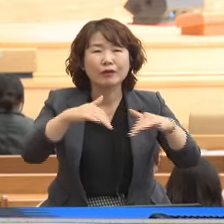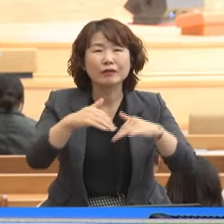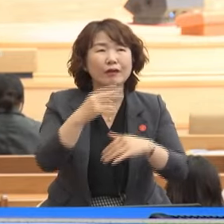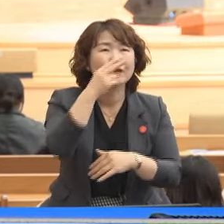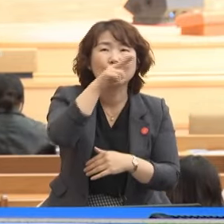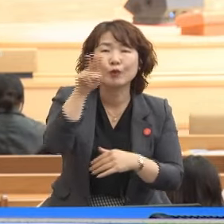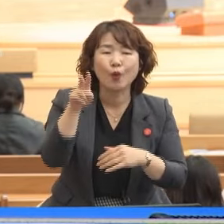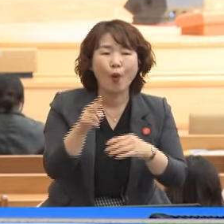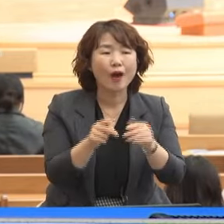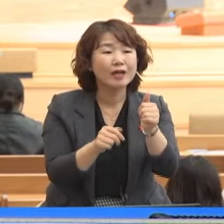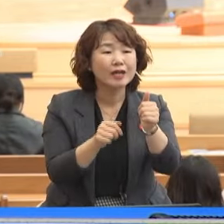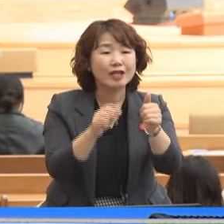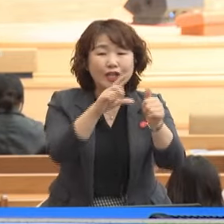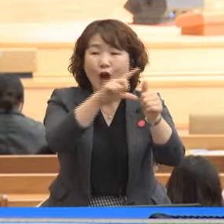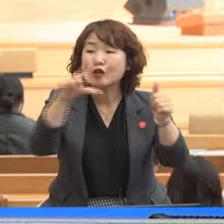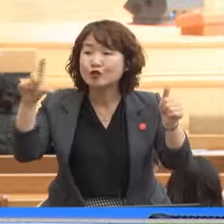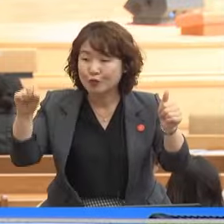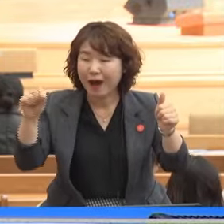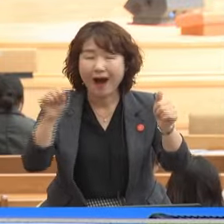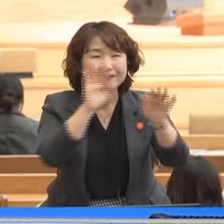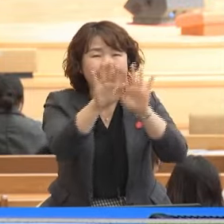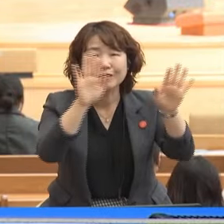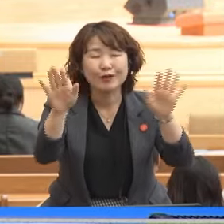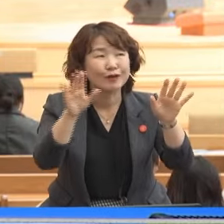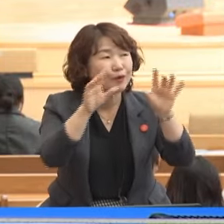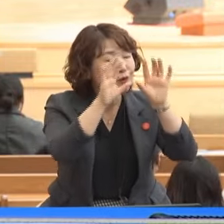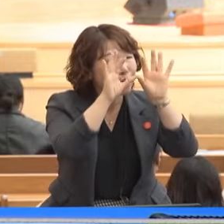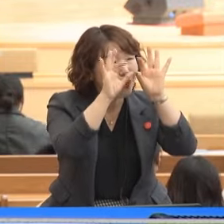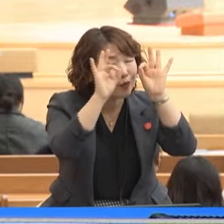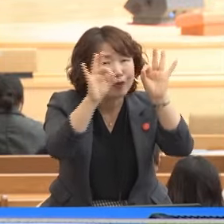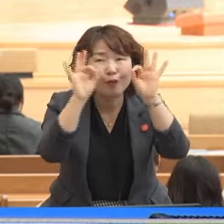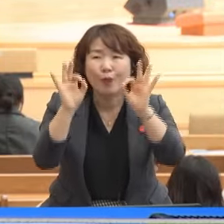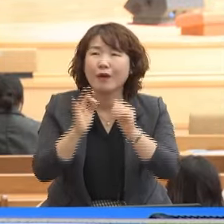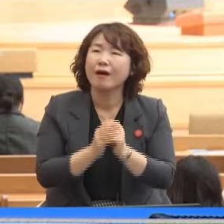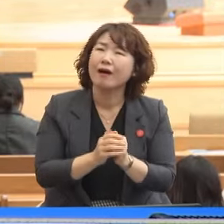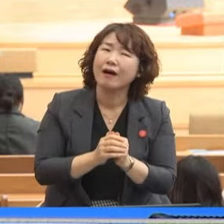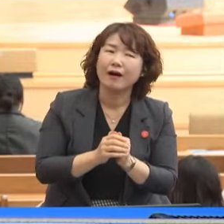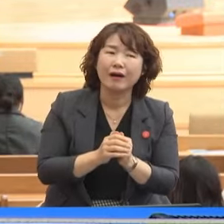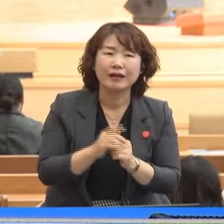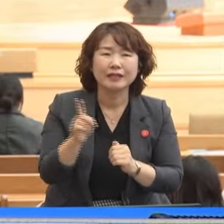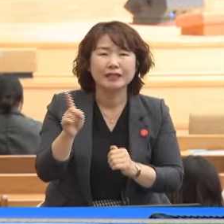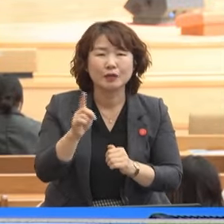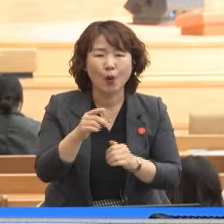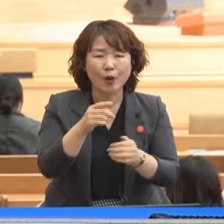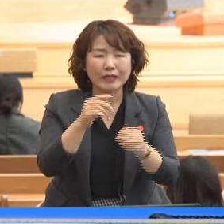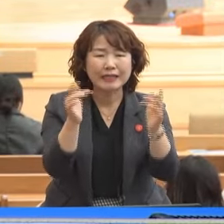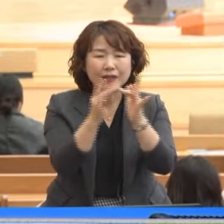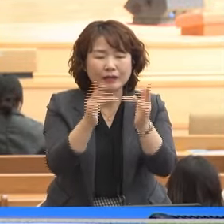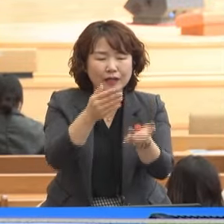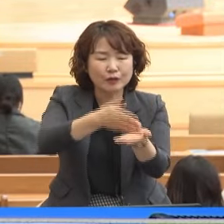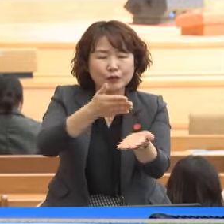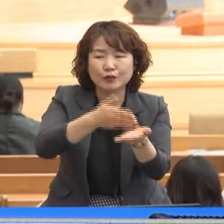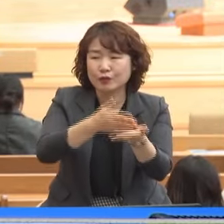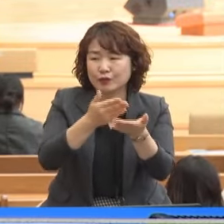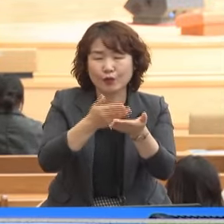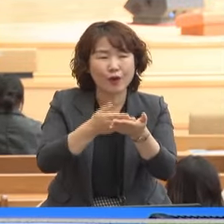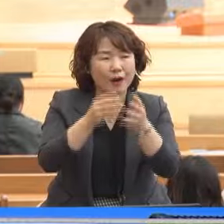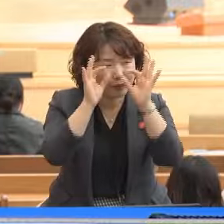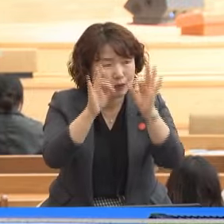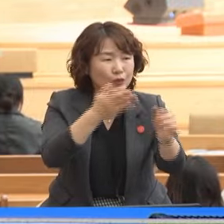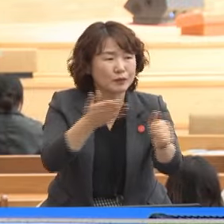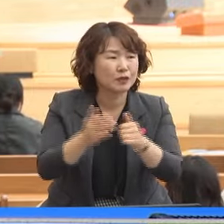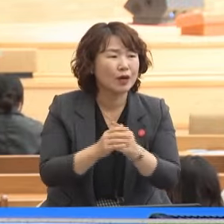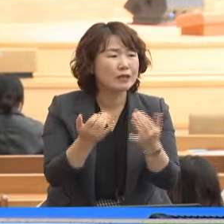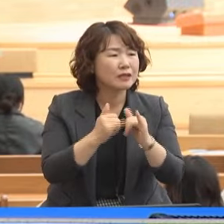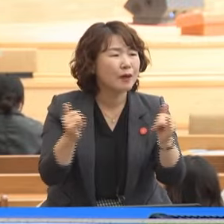현수막을 보세요. 이 첨예한 이슈를 다루는 인터넷 뉴스 기사를 보세요.